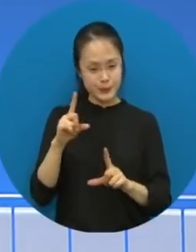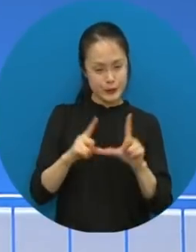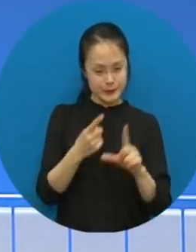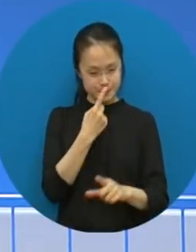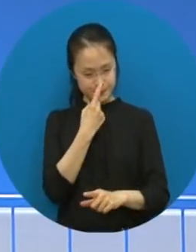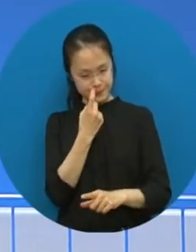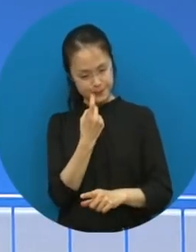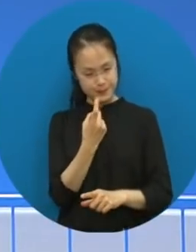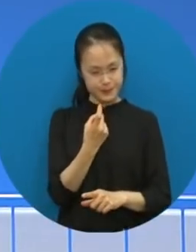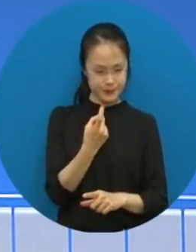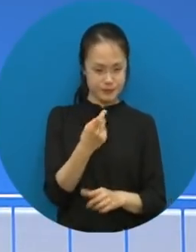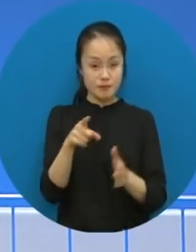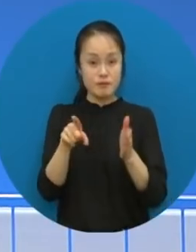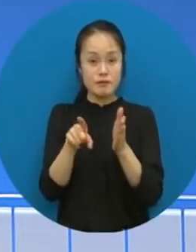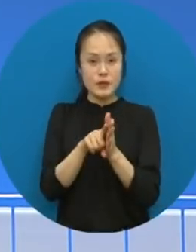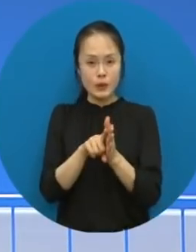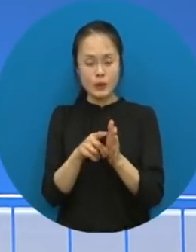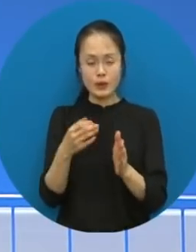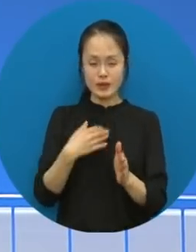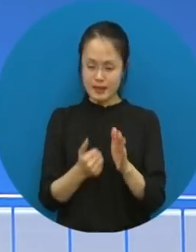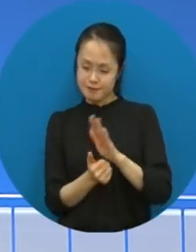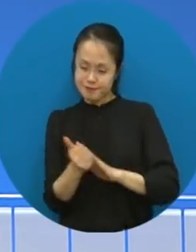이렇게 성공하고 싶고,